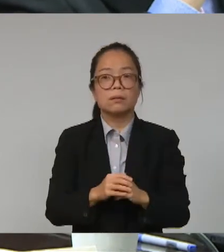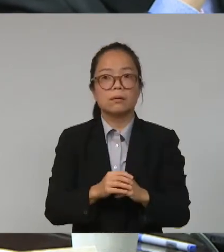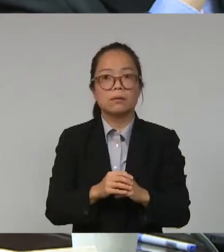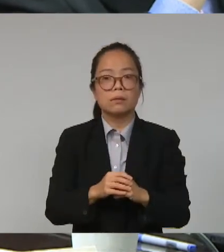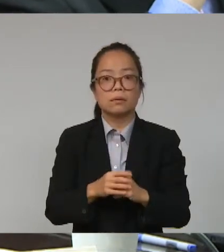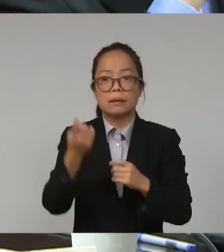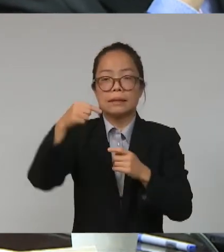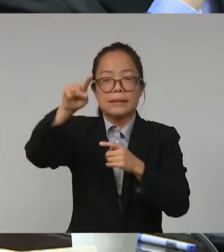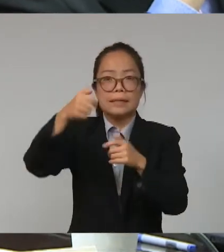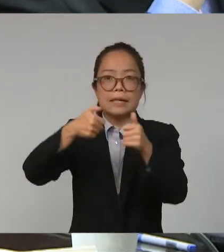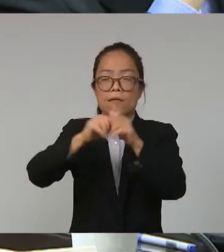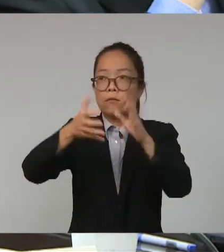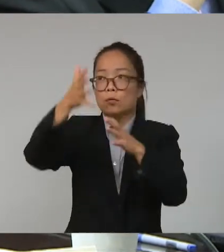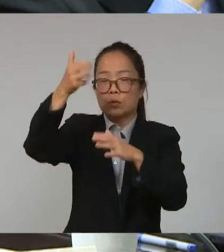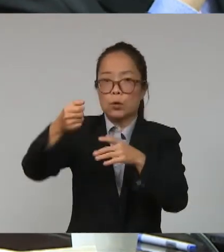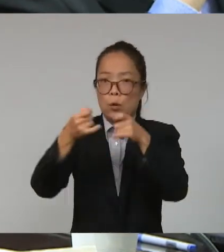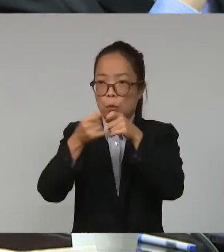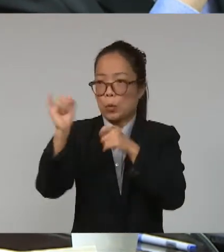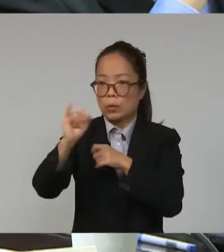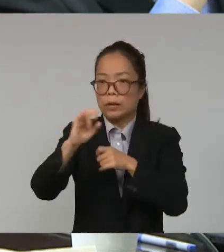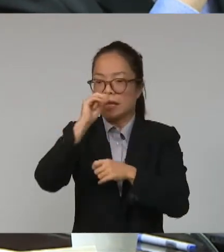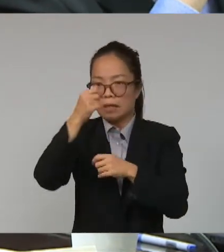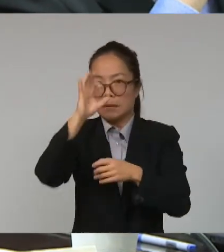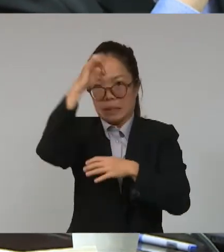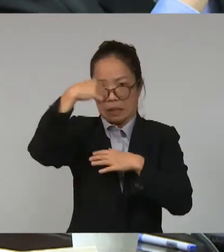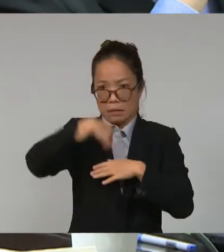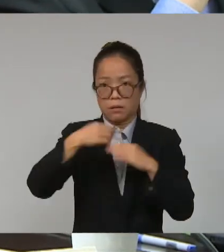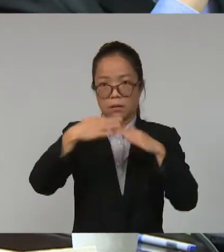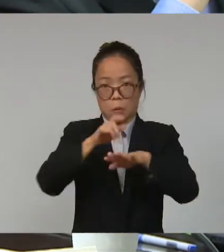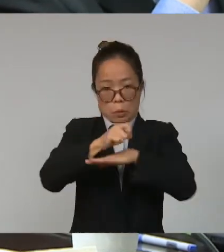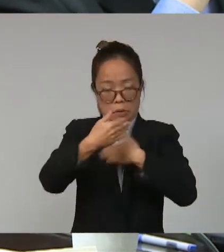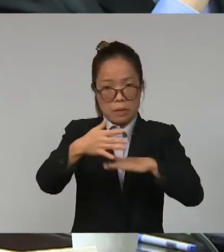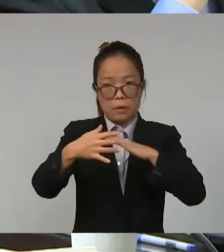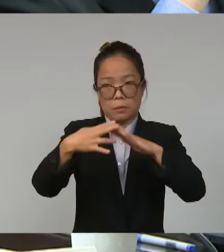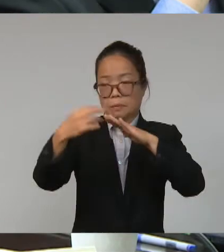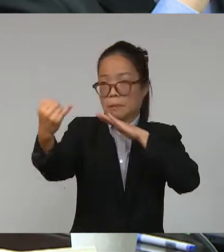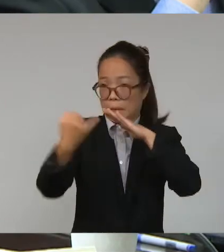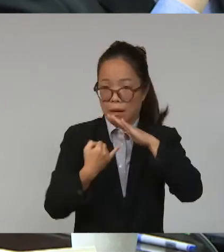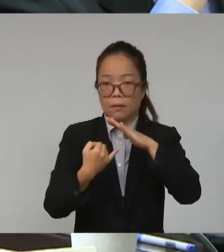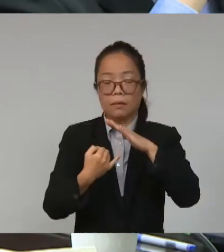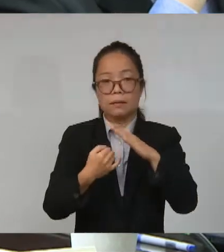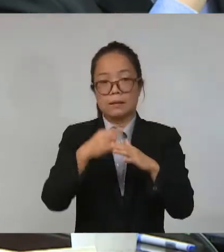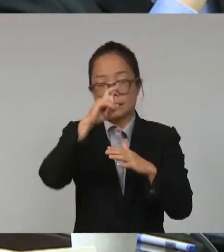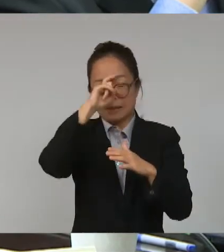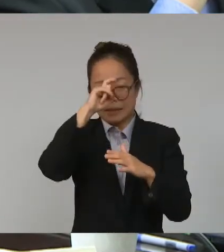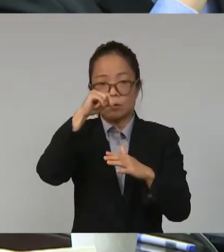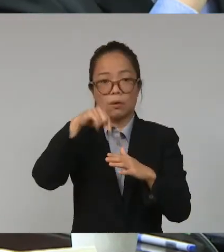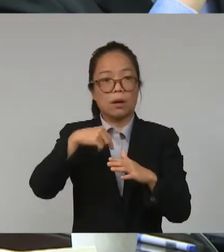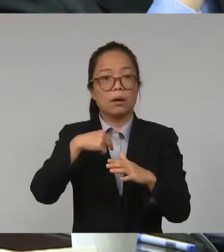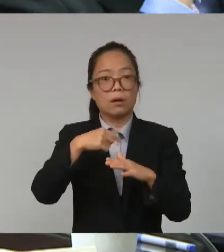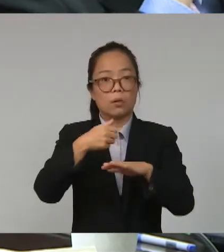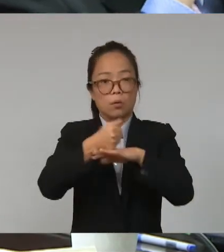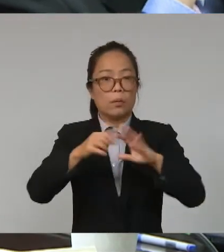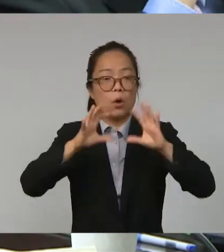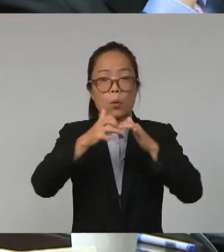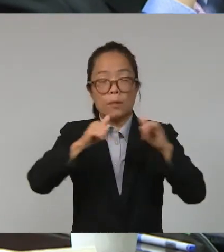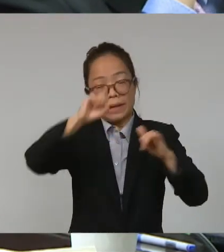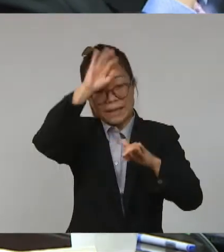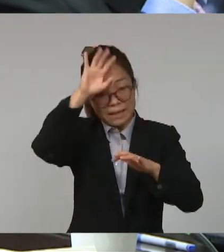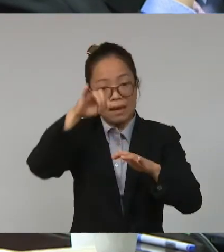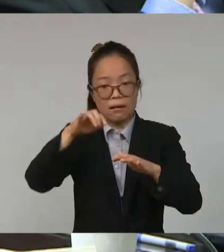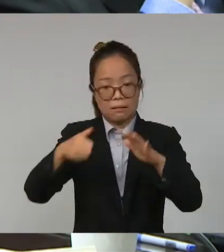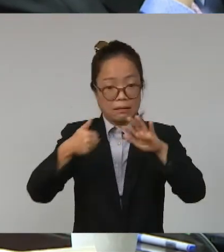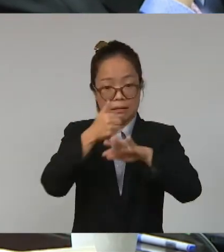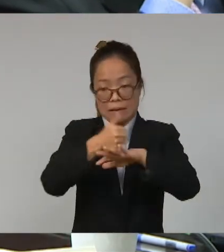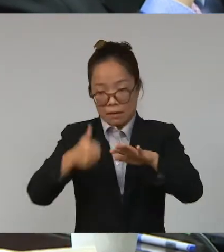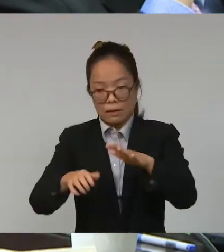前副总统还特别跑到我的办公室来，要求当时候在野的国民党要全